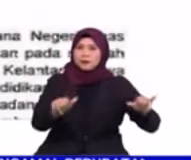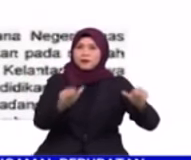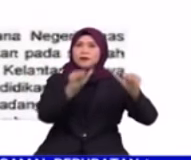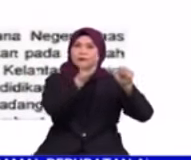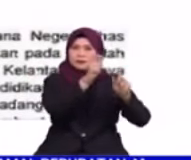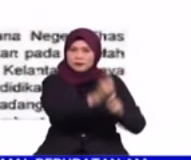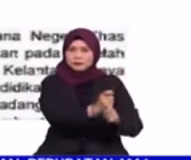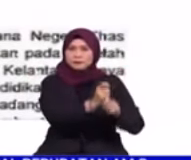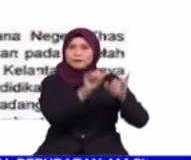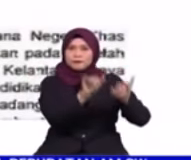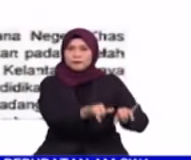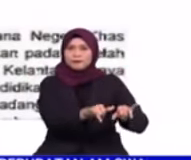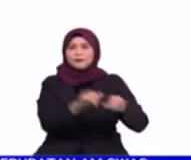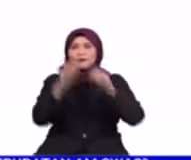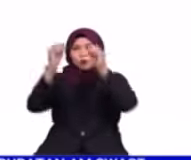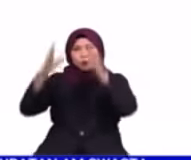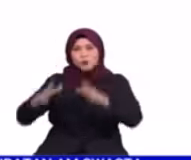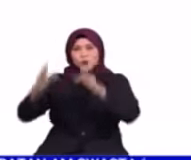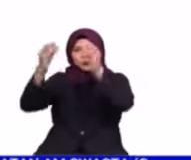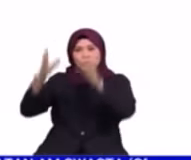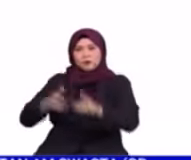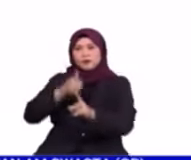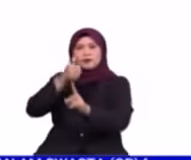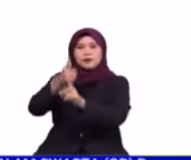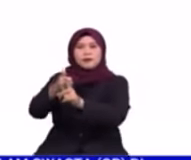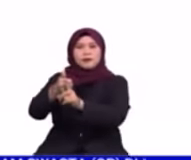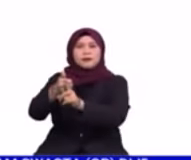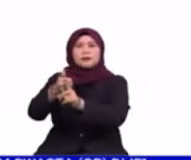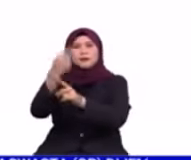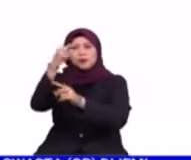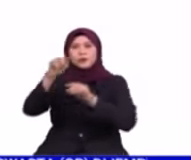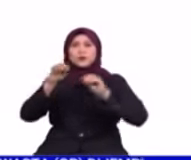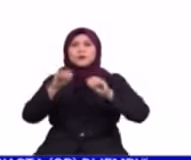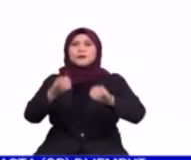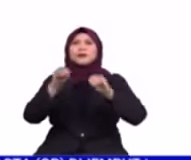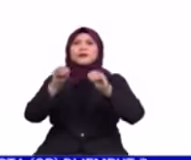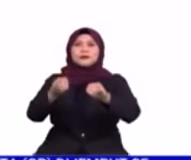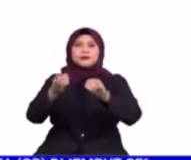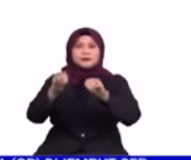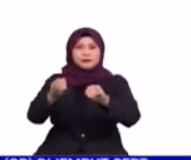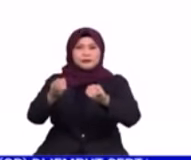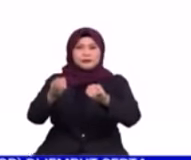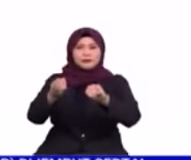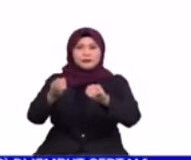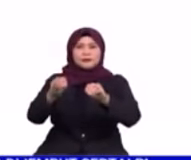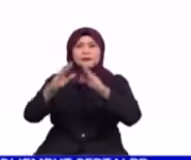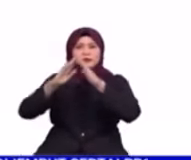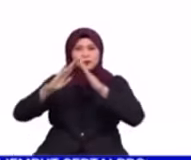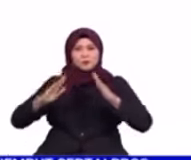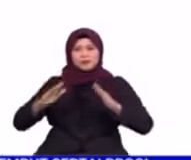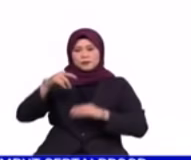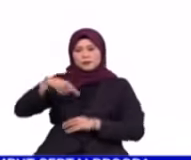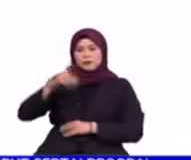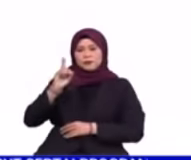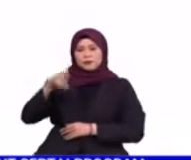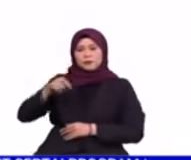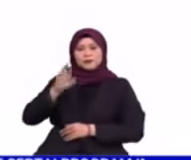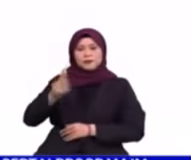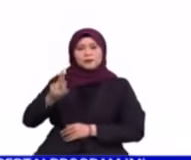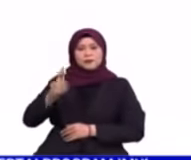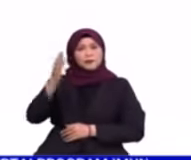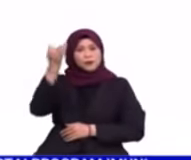berada di asrama guru-guru pula di arah melaksanakan pengajaran dan pembelajaran di rumah V DPR